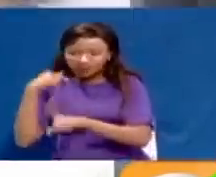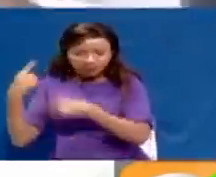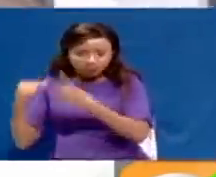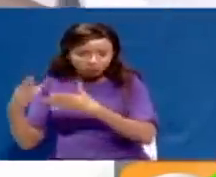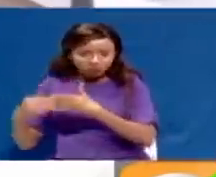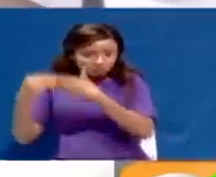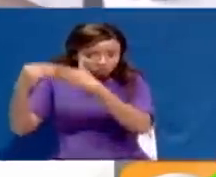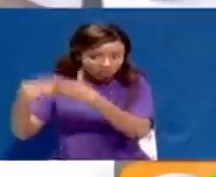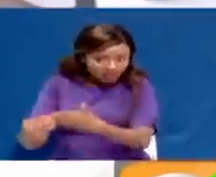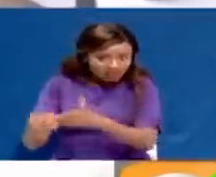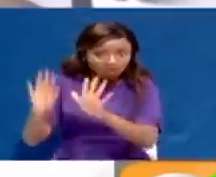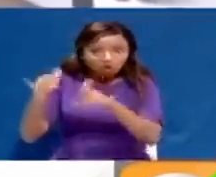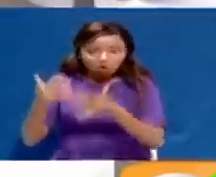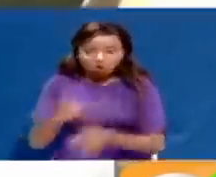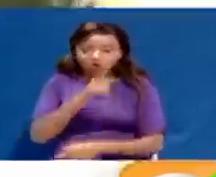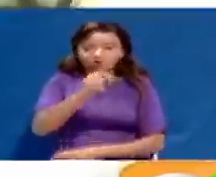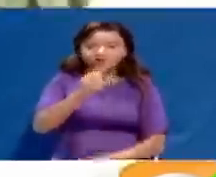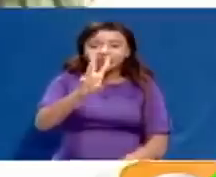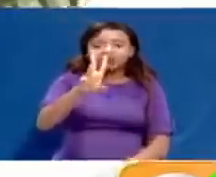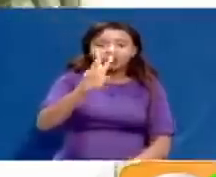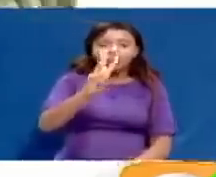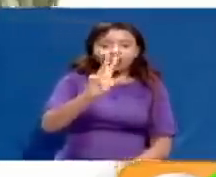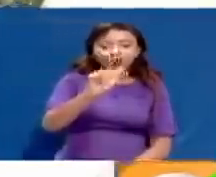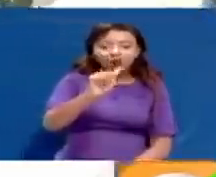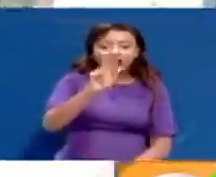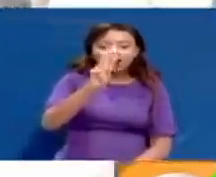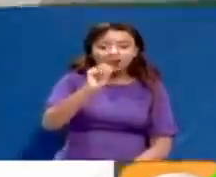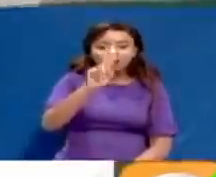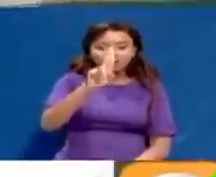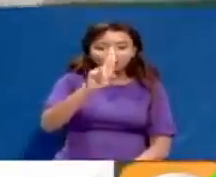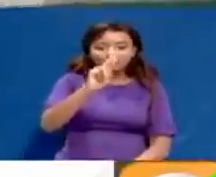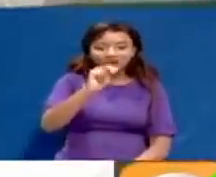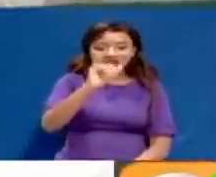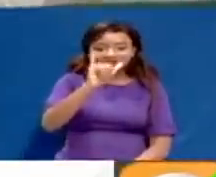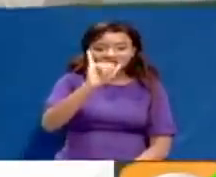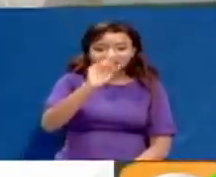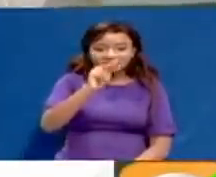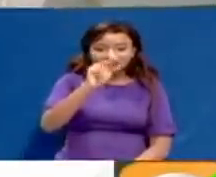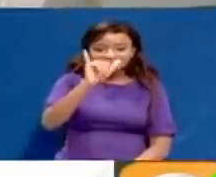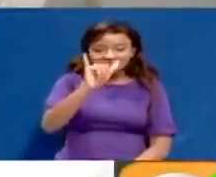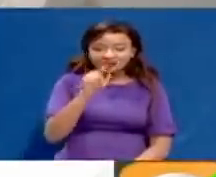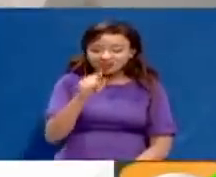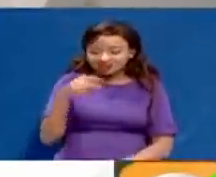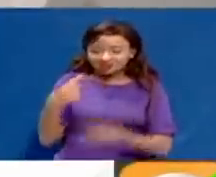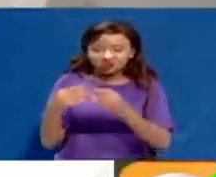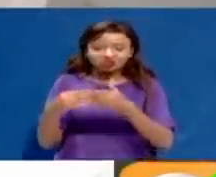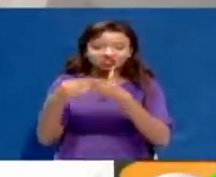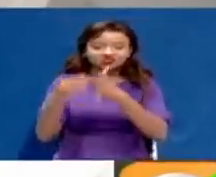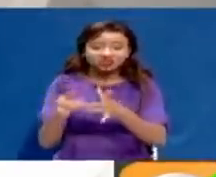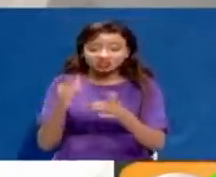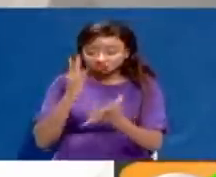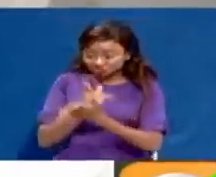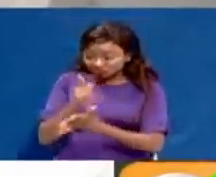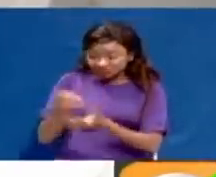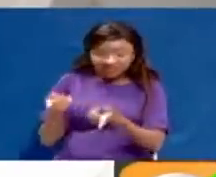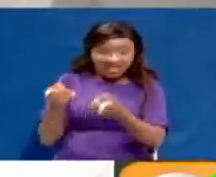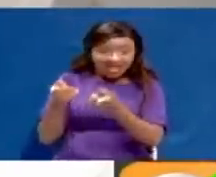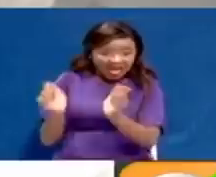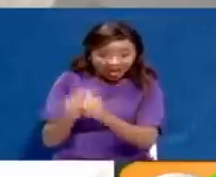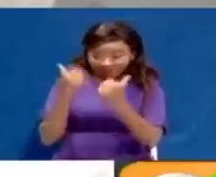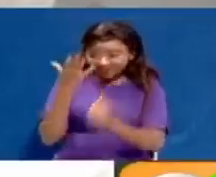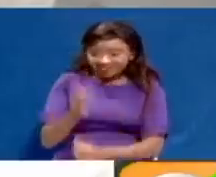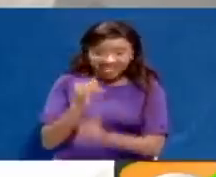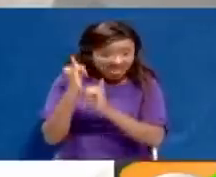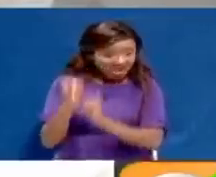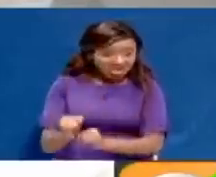hicho au Wamunyinyi atatawala mbugani. You will be reporting to me. Yanayotokea katika chama cha Ford Kenya sio mageni, na kwamba